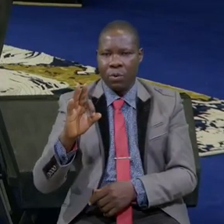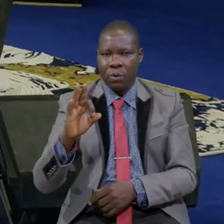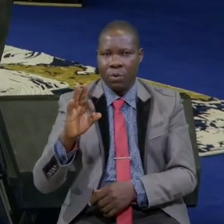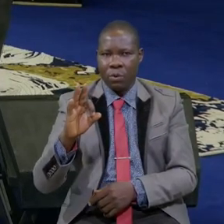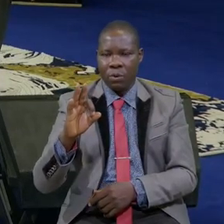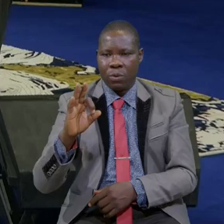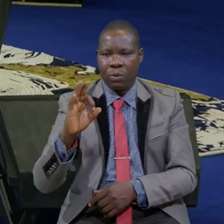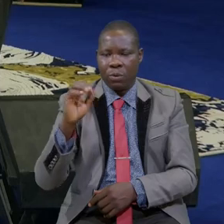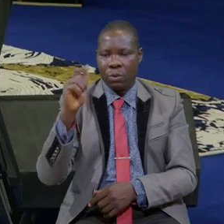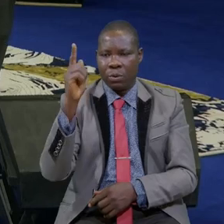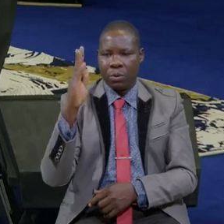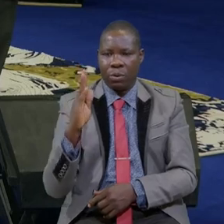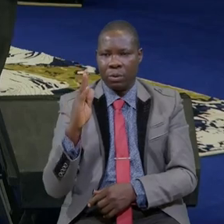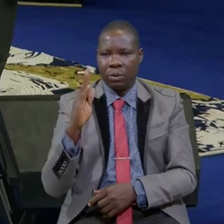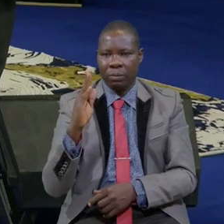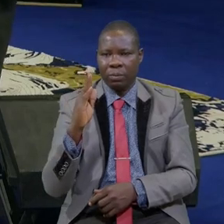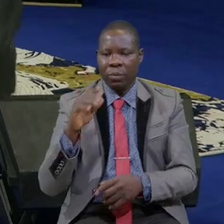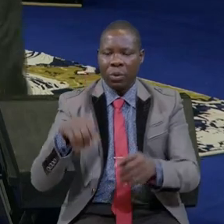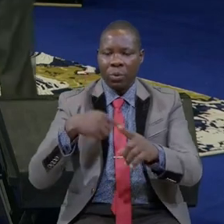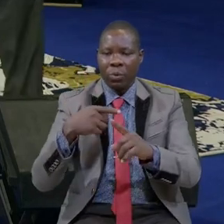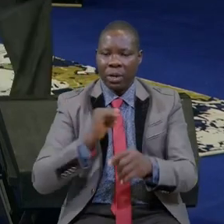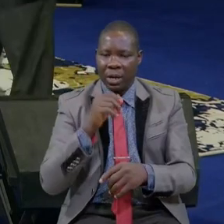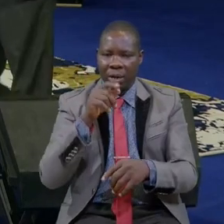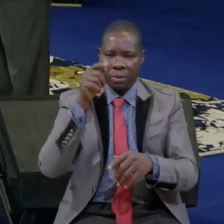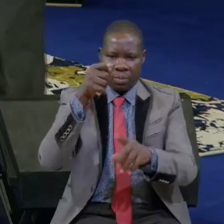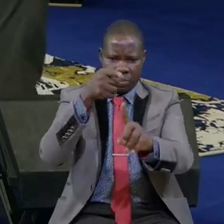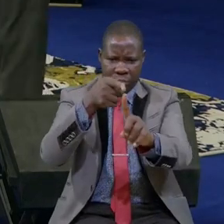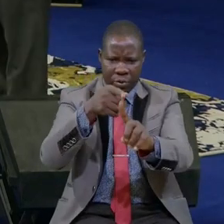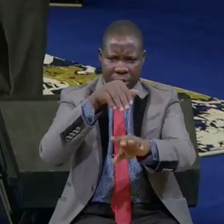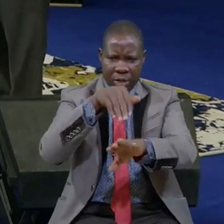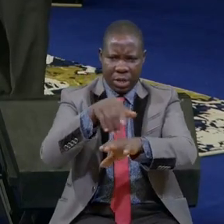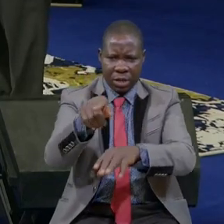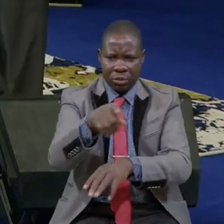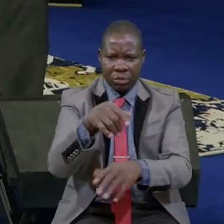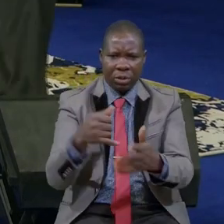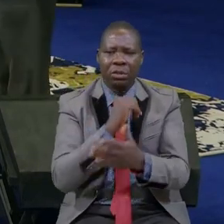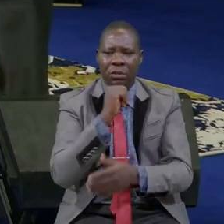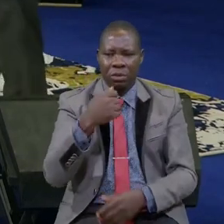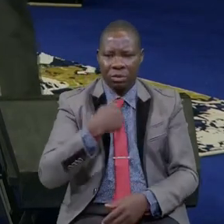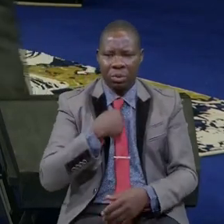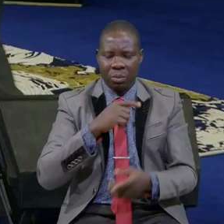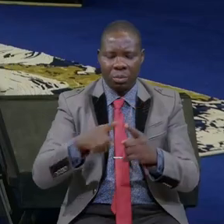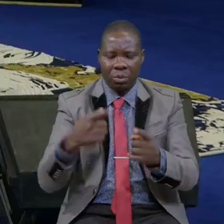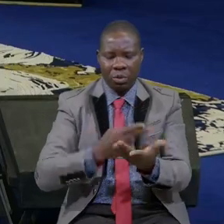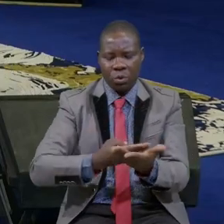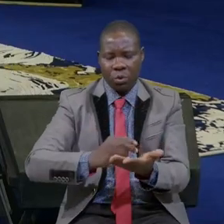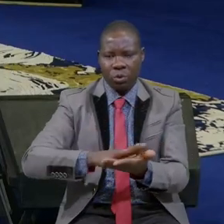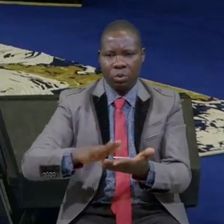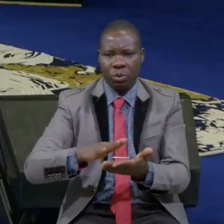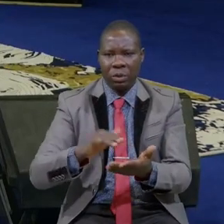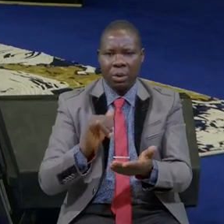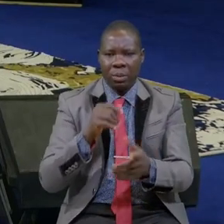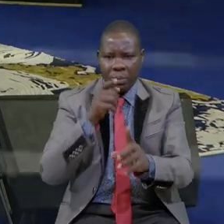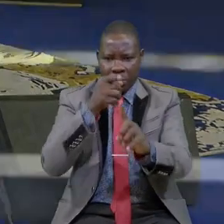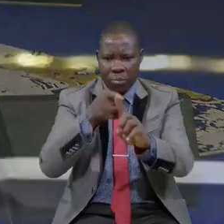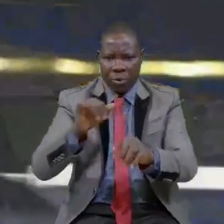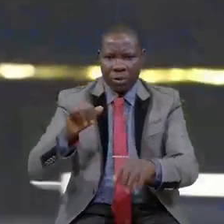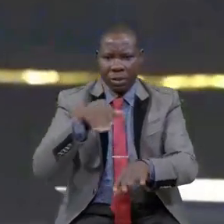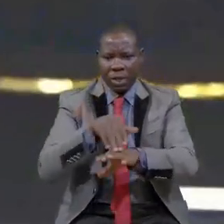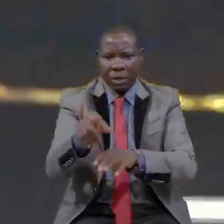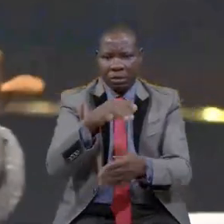doigt. Quand je pointe vers toi, ce n'est pas moi, c'est le Saint-Esprit. Quand je te pointe du doigt, que tu es un